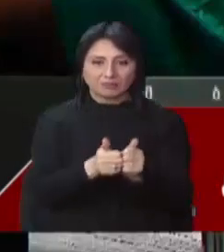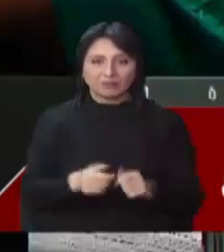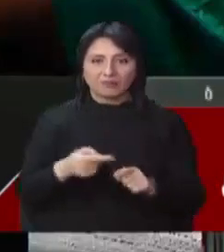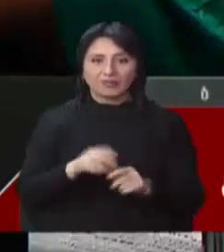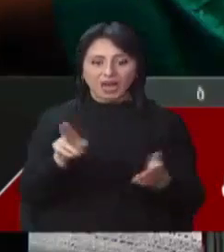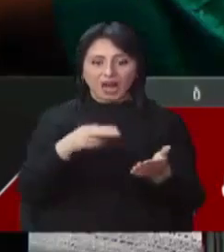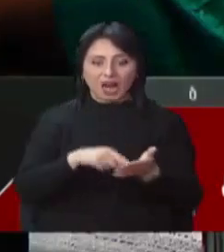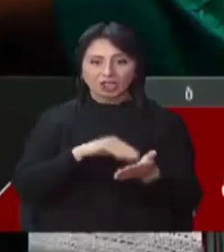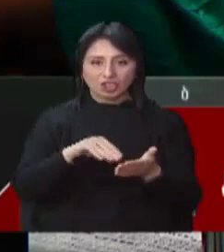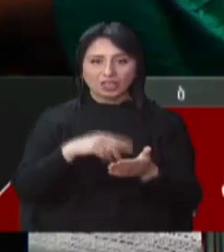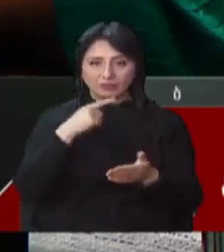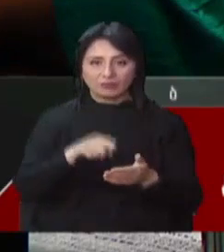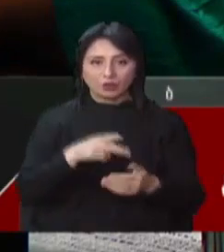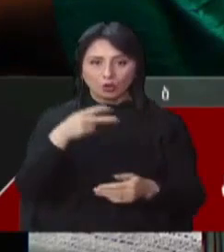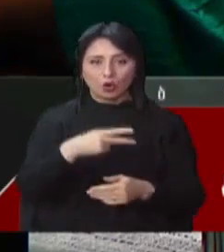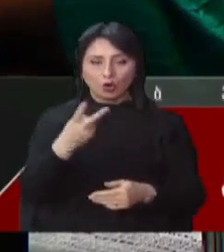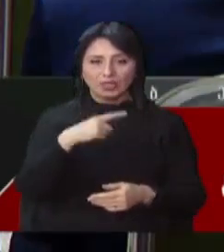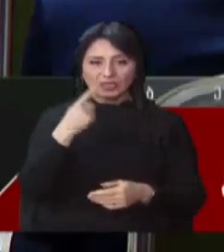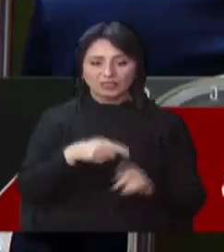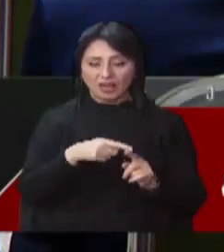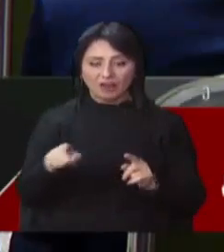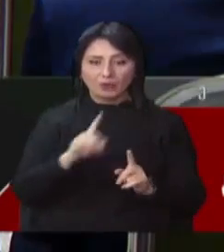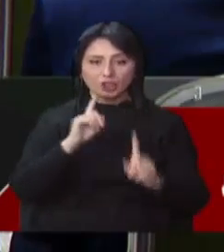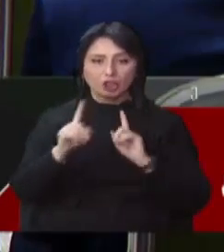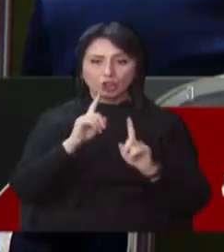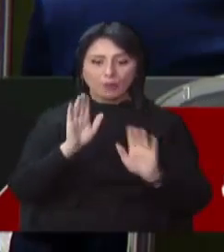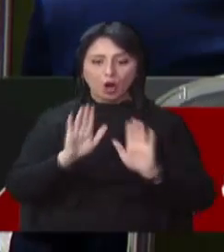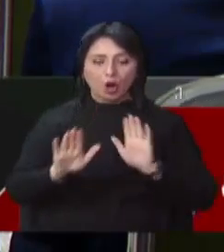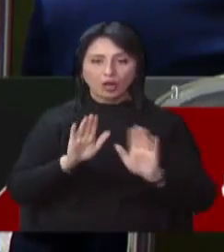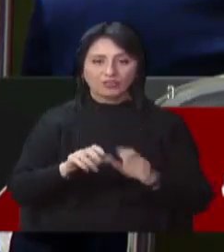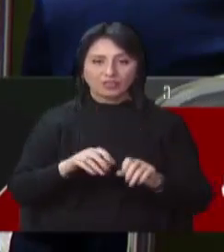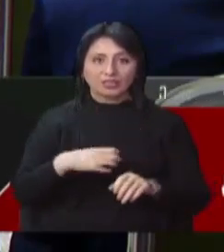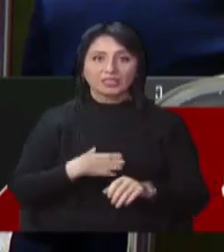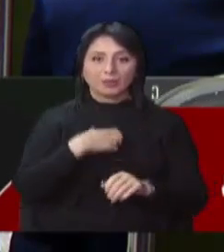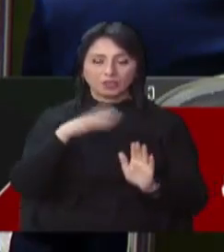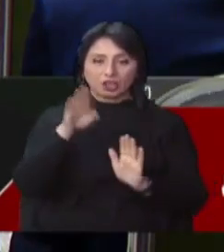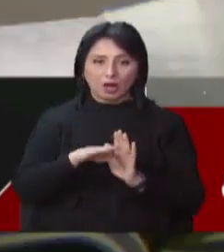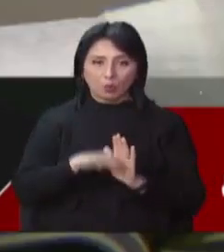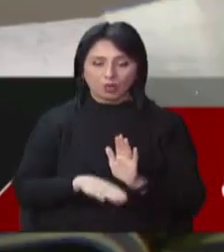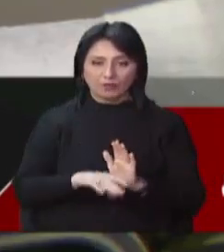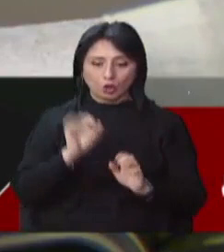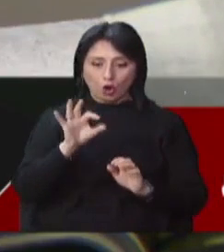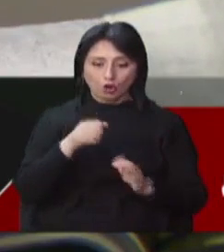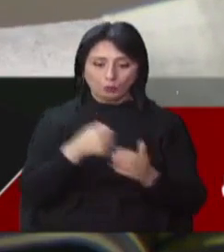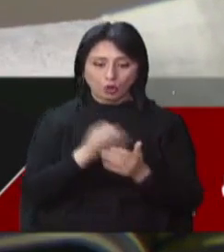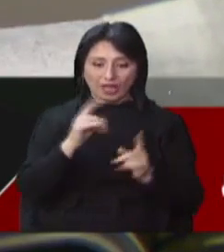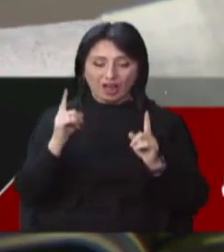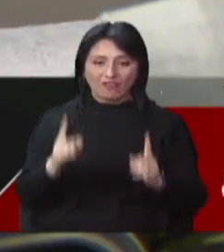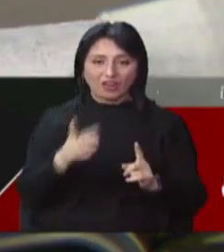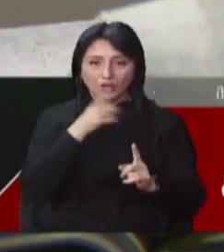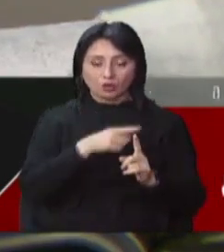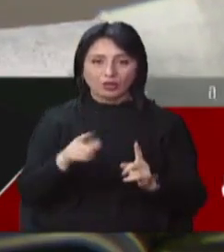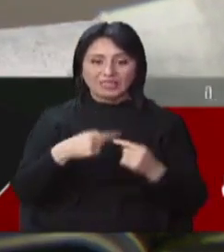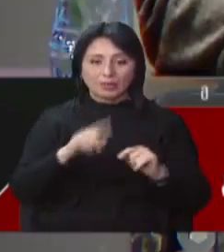ანგარიში ხაზგასმით არის ნათქვამი, რომ 2022 წლის განმავლობაში სხდომების ორგანიზება საგანგაშოდ გაუარეს და კერძოდ ოქტომბრიდან იანვრის ჩათვლით